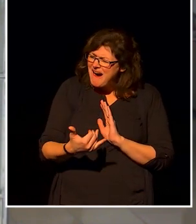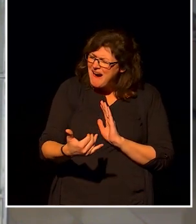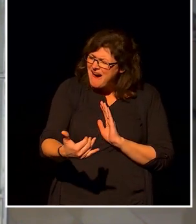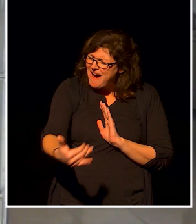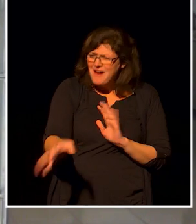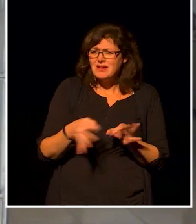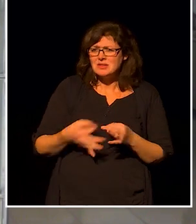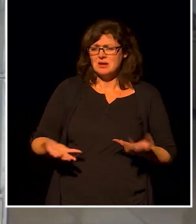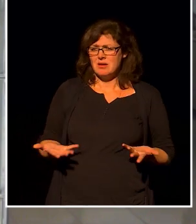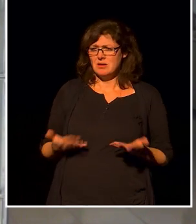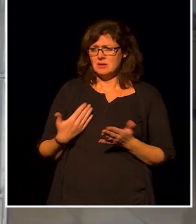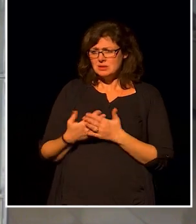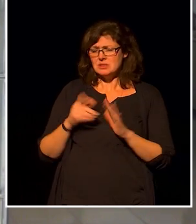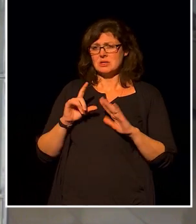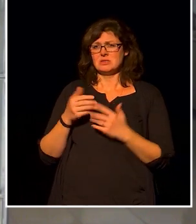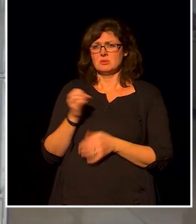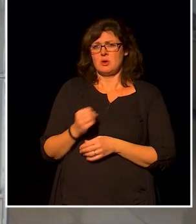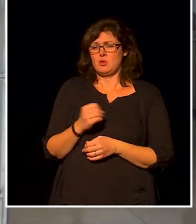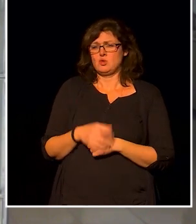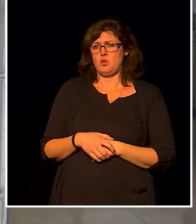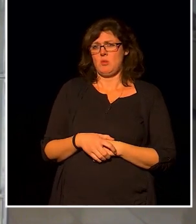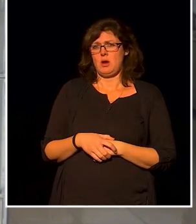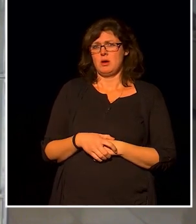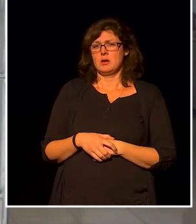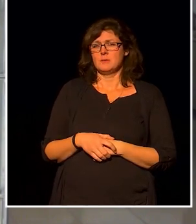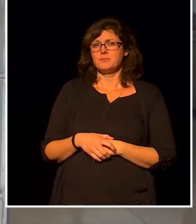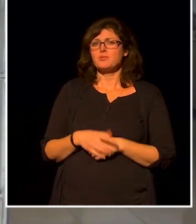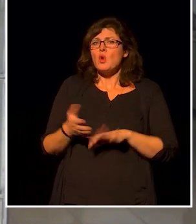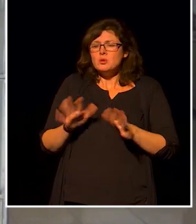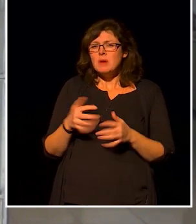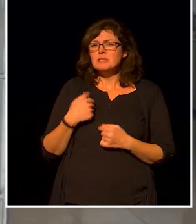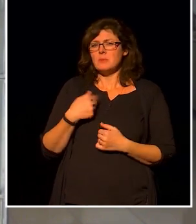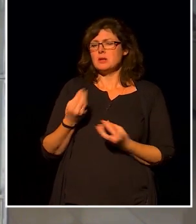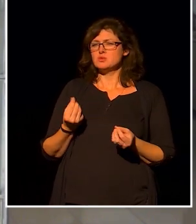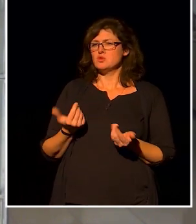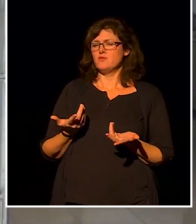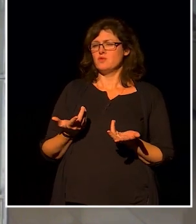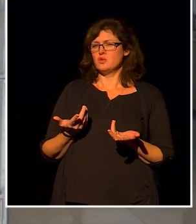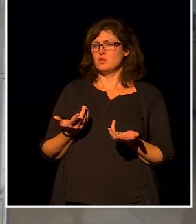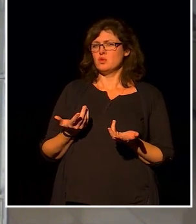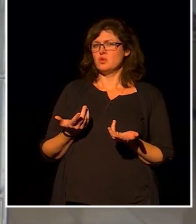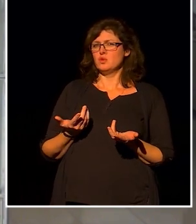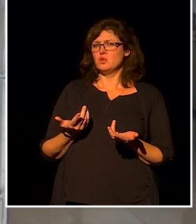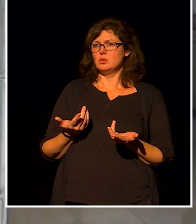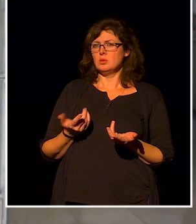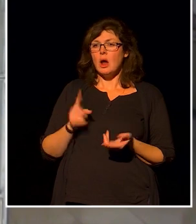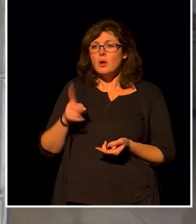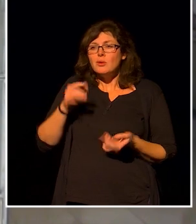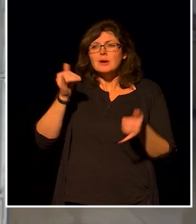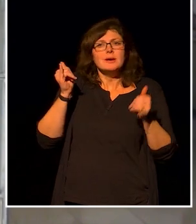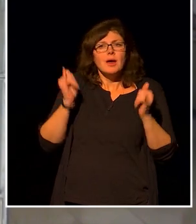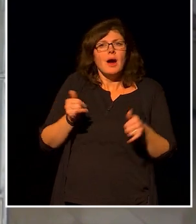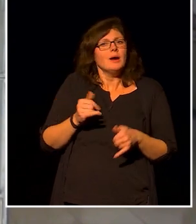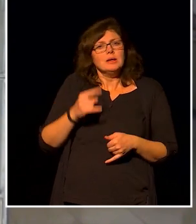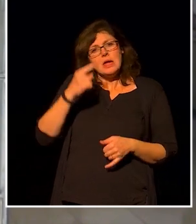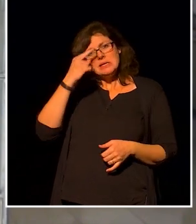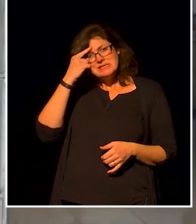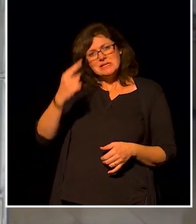Oktober. Und manchmal habe ich das Gefühl, das macht auch total Sinn, gerade wenn man